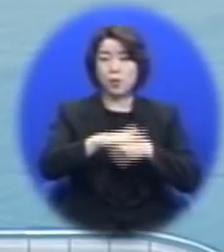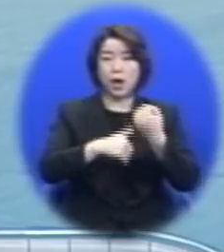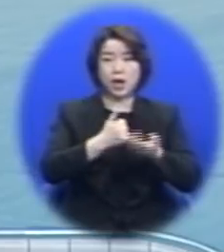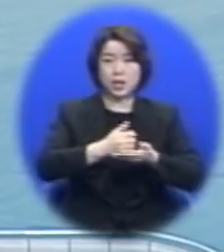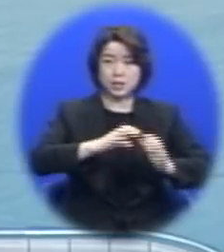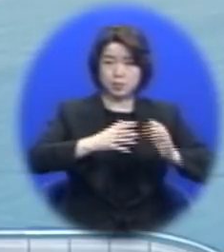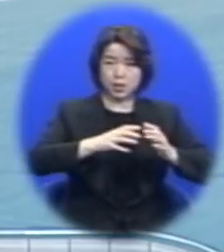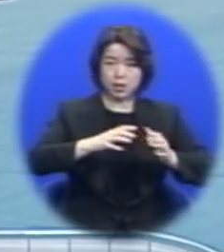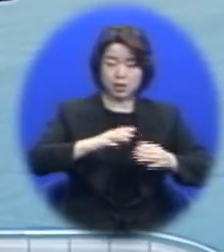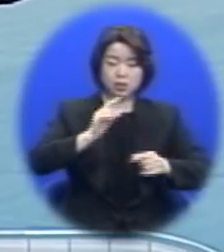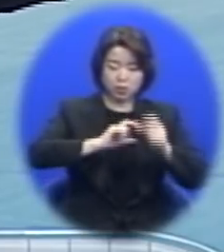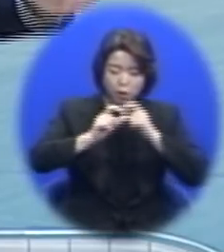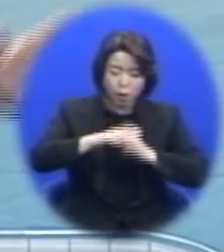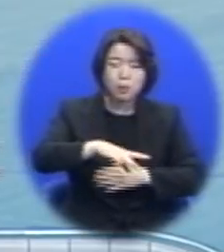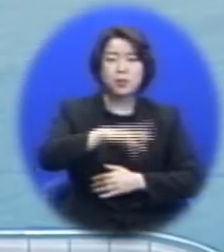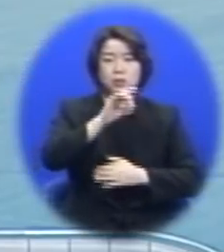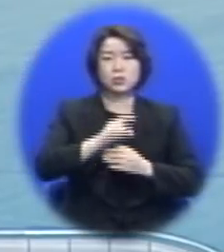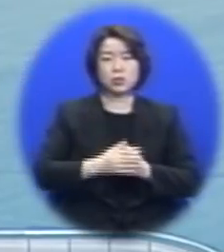더 먼저입니다.